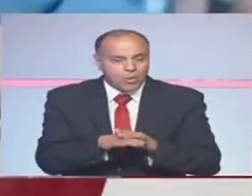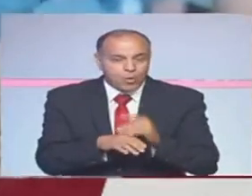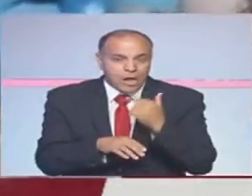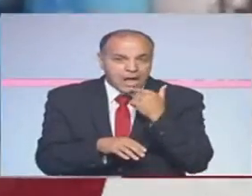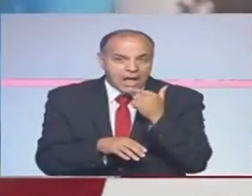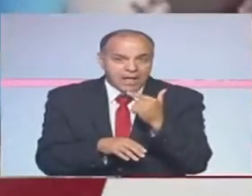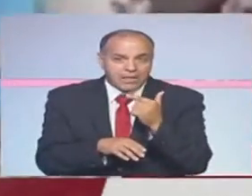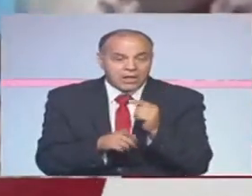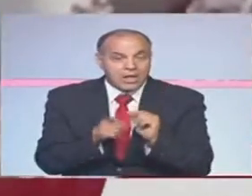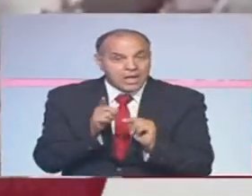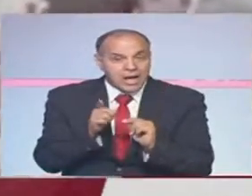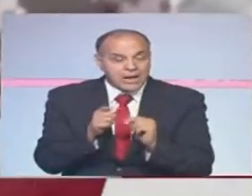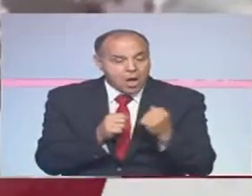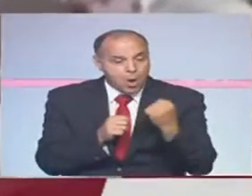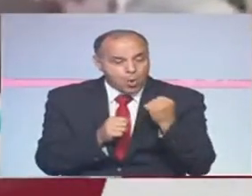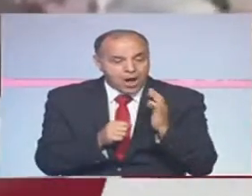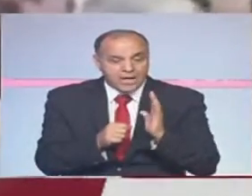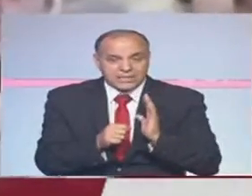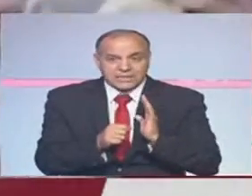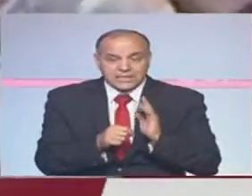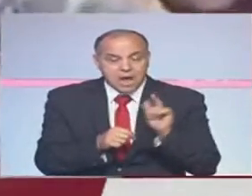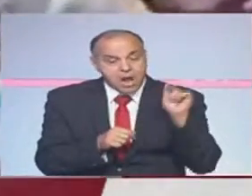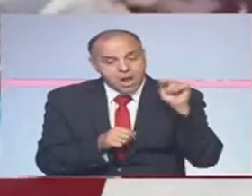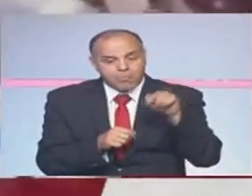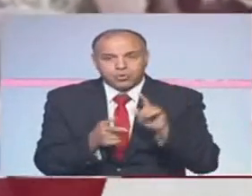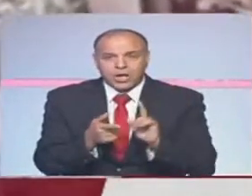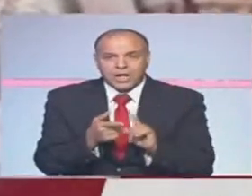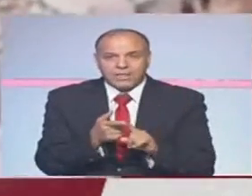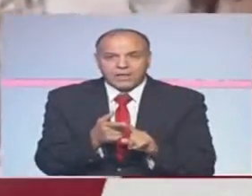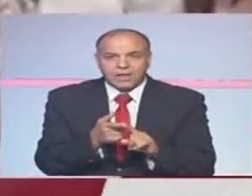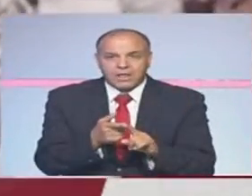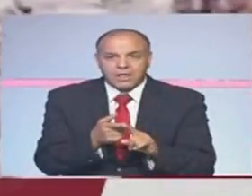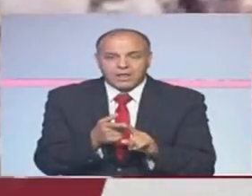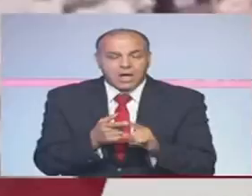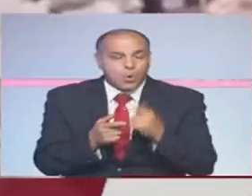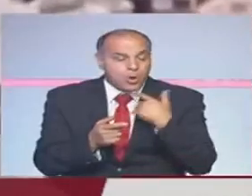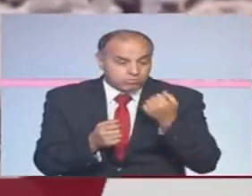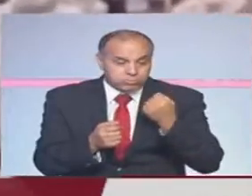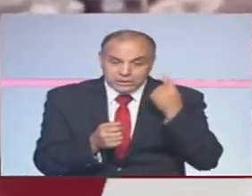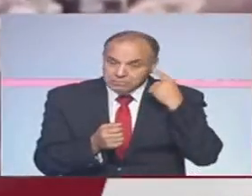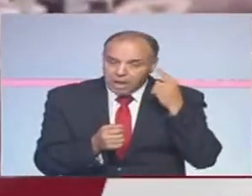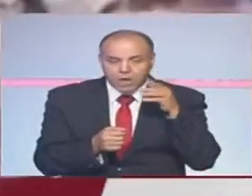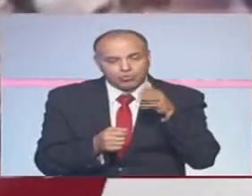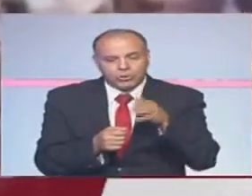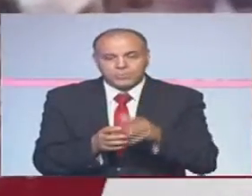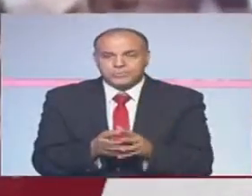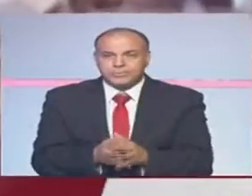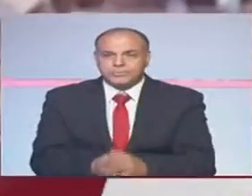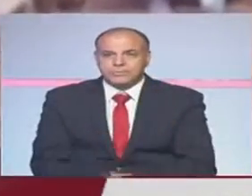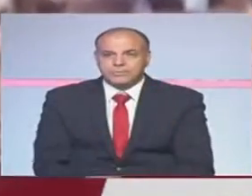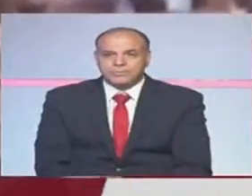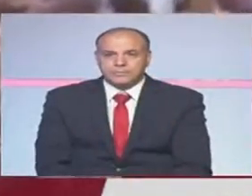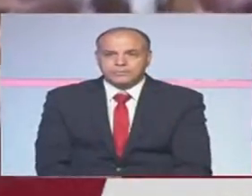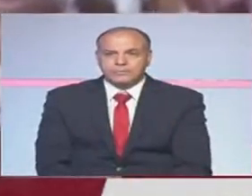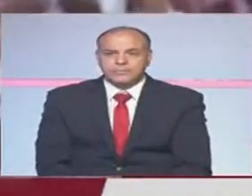ان رد الحلف القوه العسكريه اللازمه لضرب اي جامعه ارهابيه عن بعد